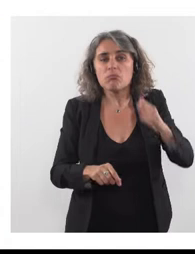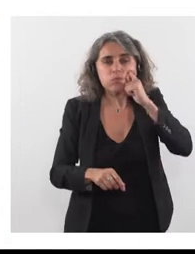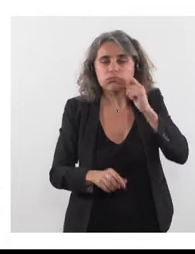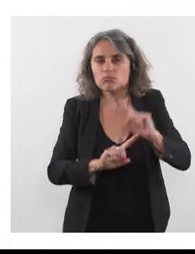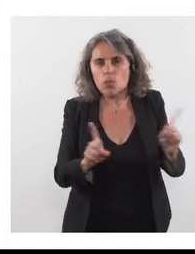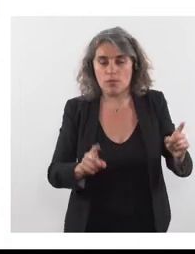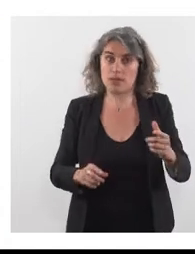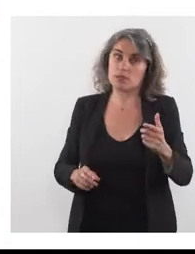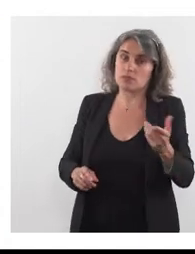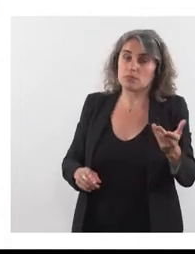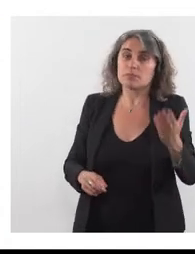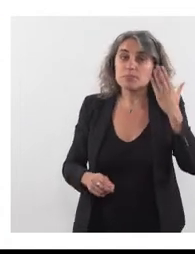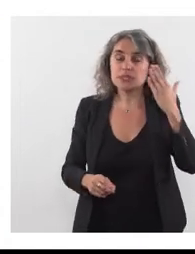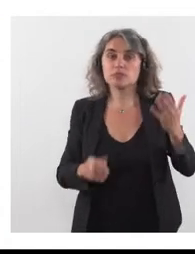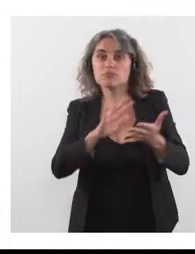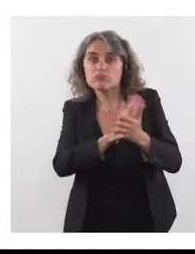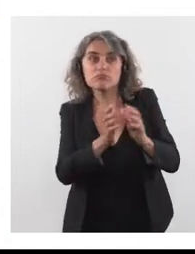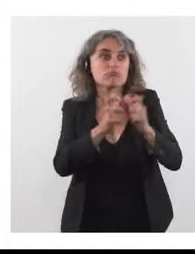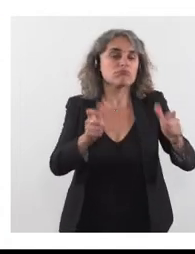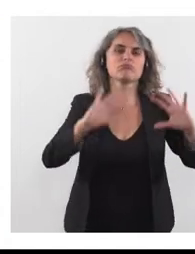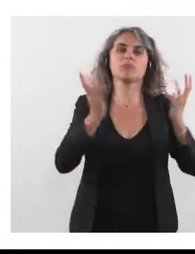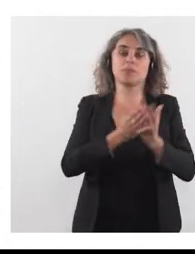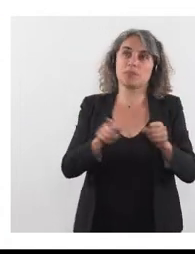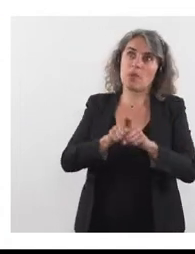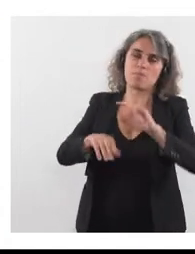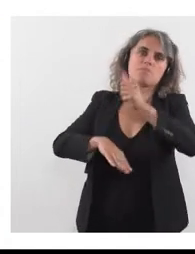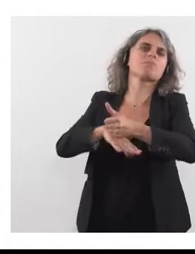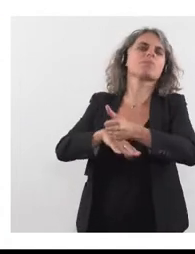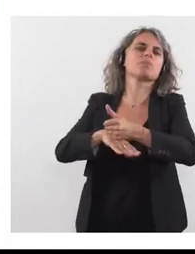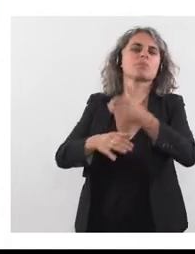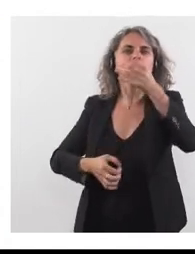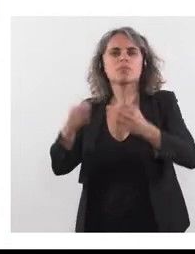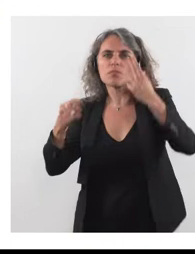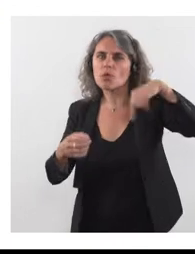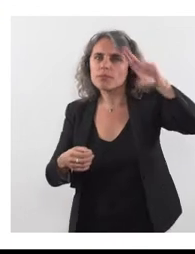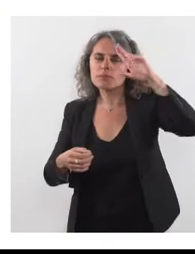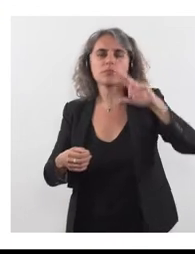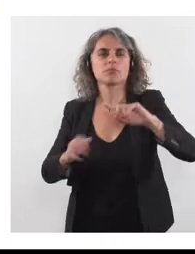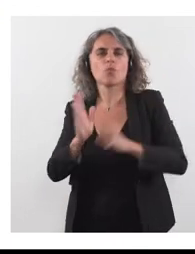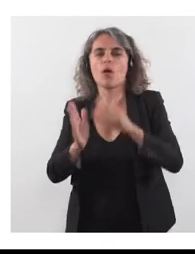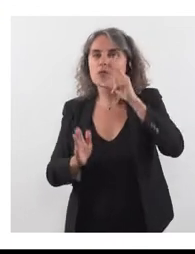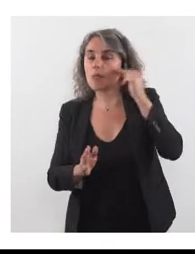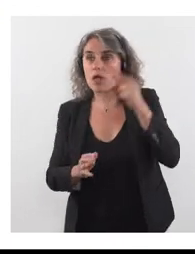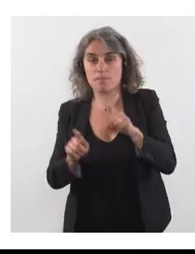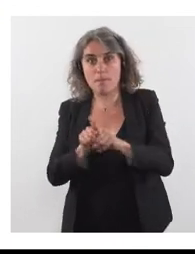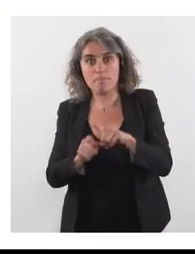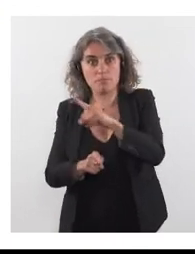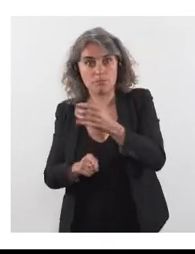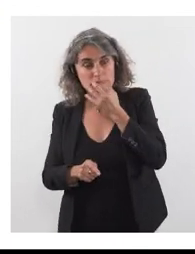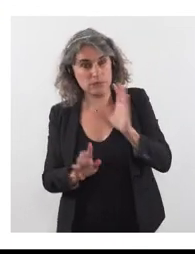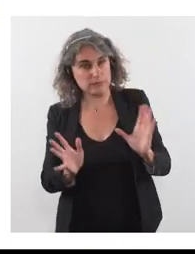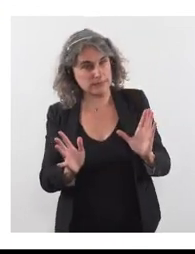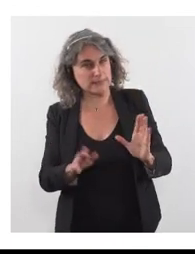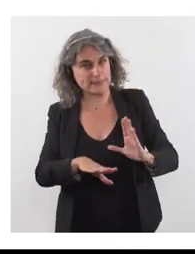Cour européenne des droits de l'homme est aussi assez stricte, puisqu'elle va ne le permettre que pour